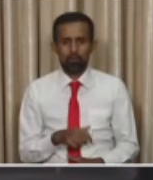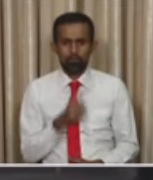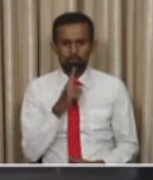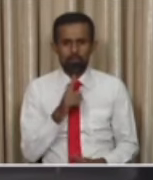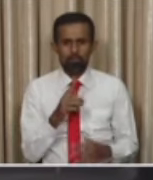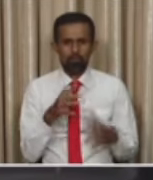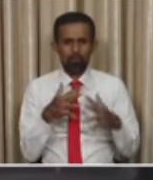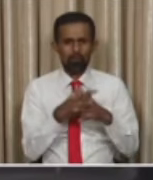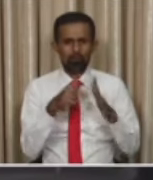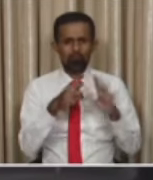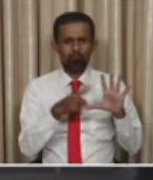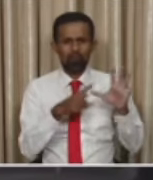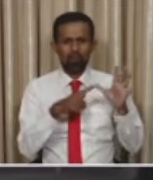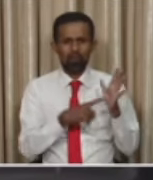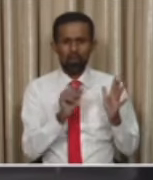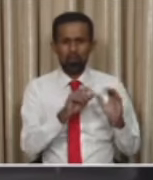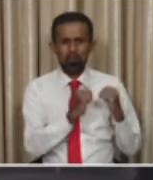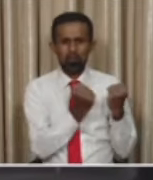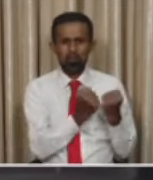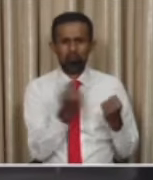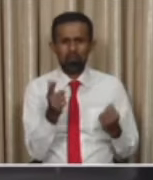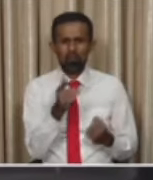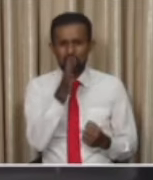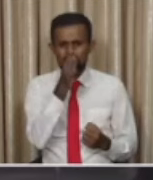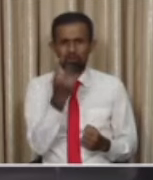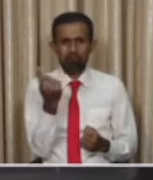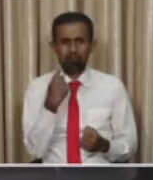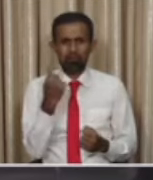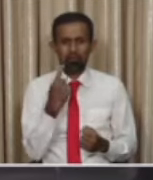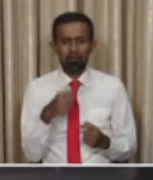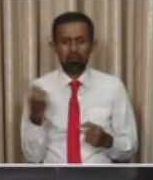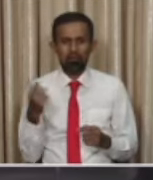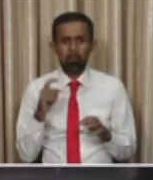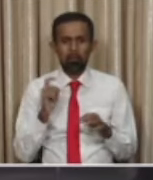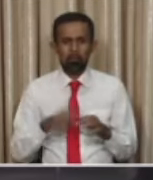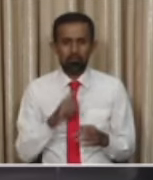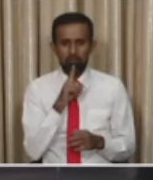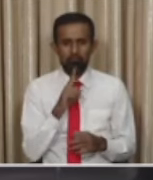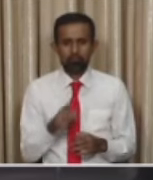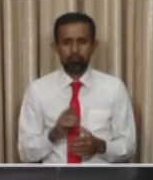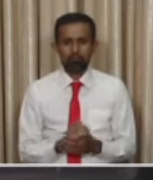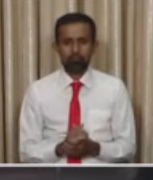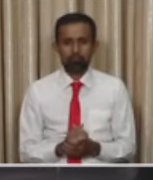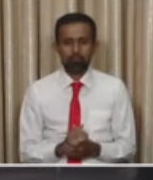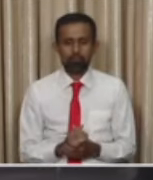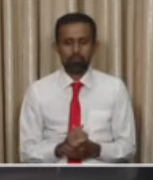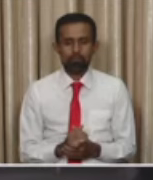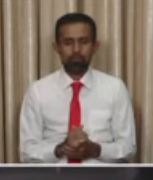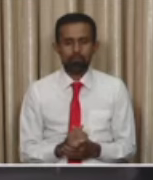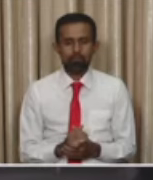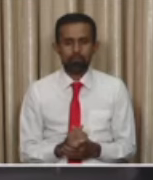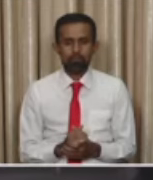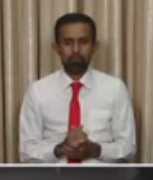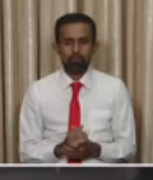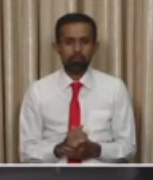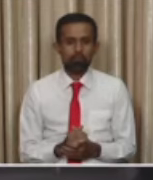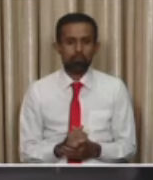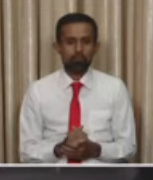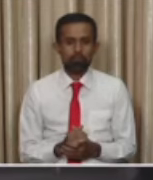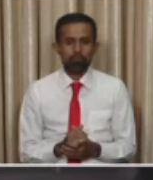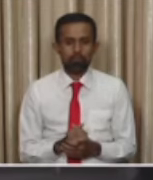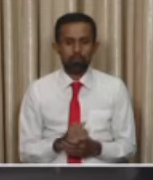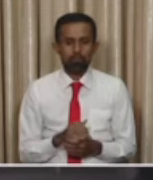හදාගෙන අනුන්ගේ ලනුකාපු එක තමයි බාහිර කම්පන කියලා එතුමා සඳහන් කළේ මේ රට වැටෙන්න හේතු. නමුත් කොහොම වුණත් මේ